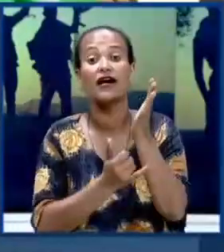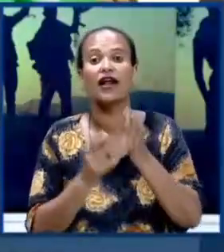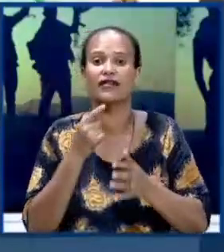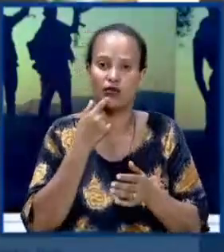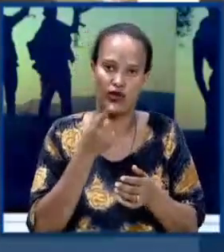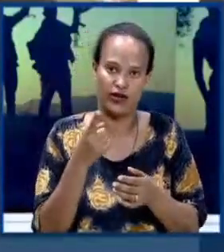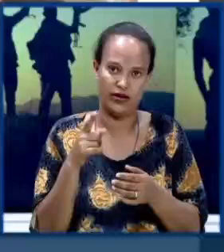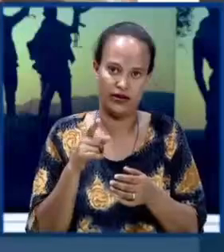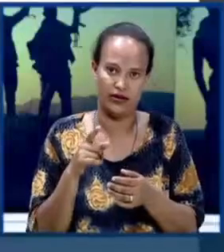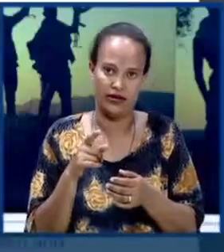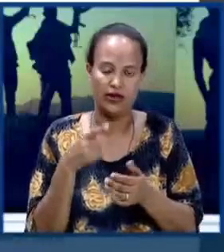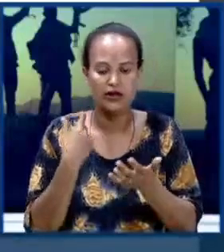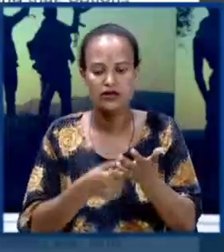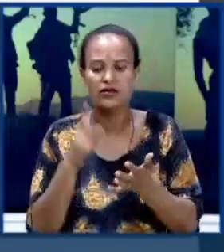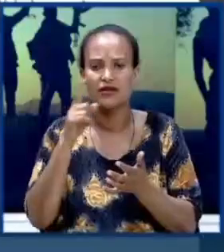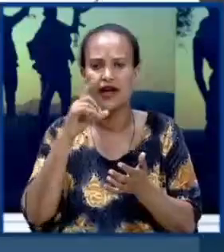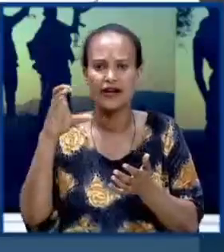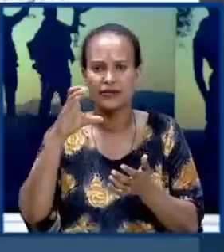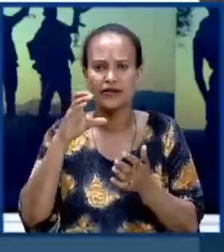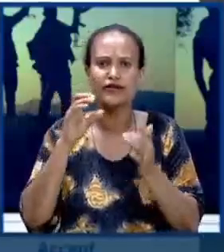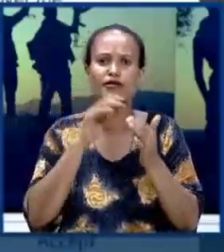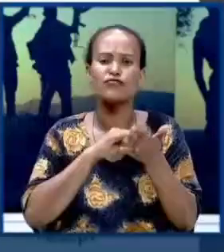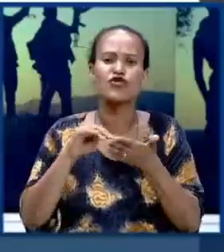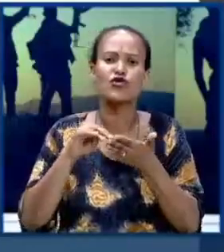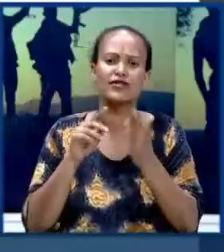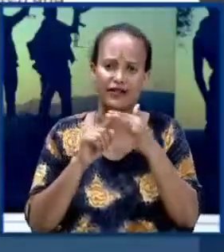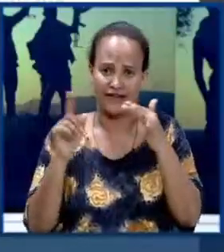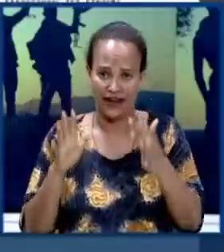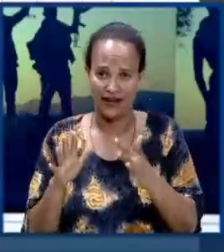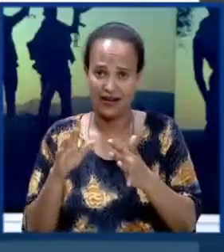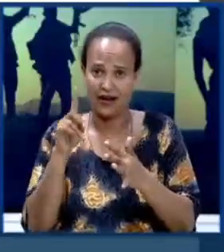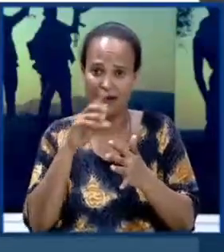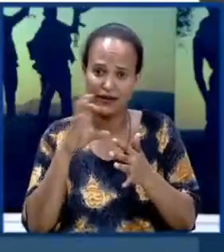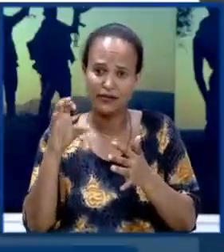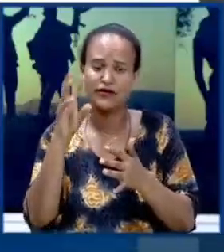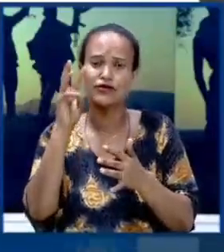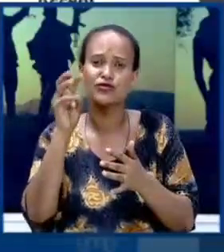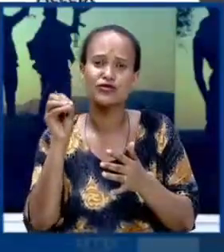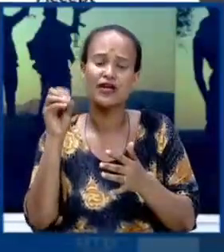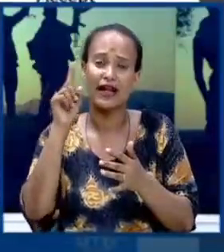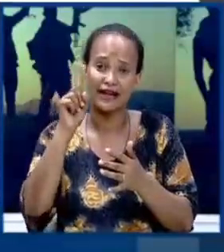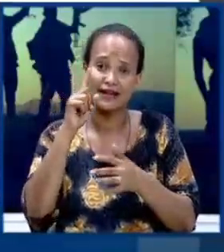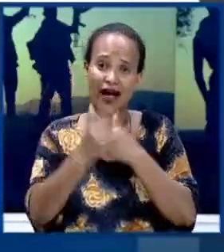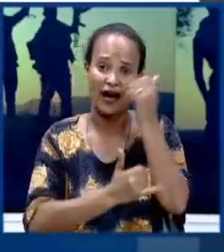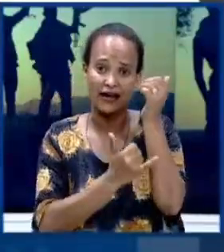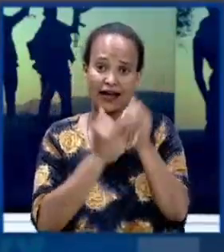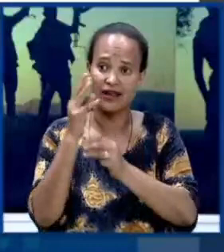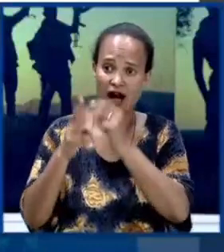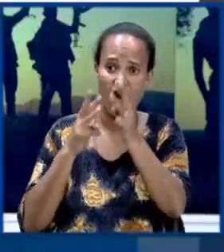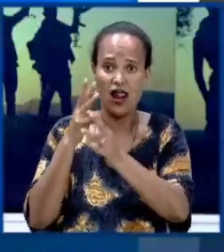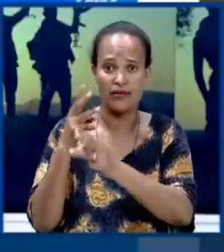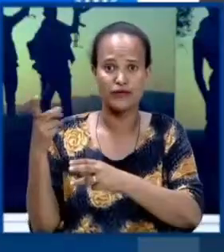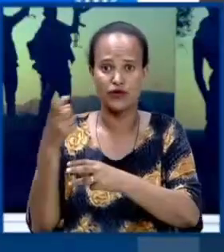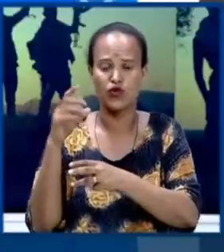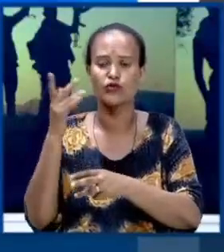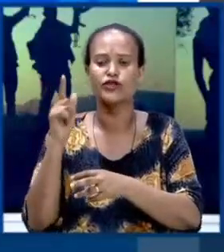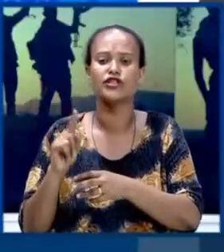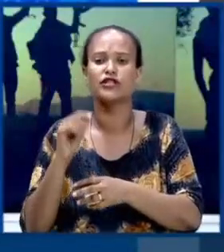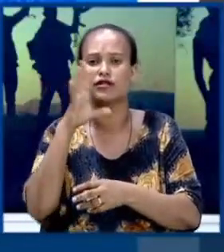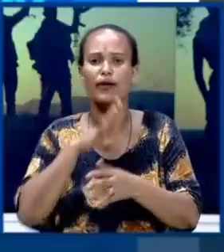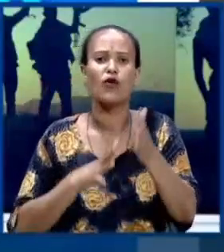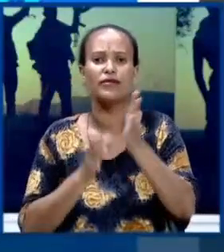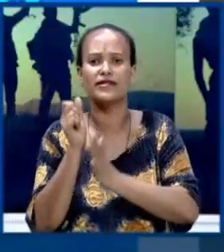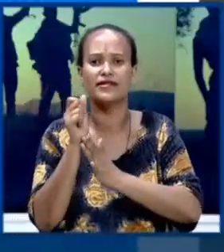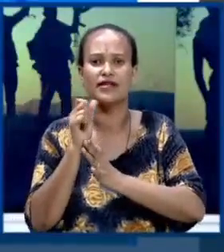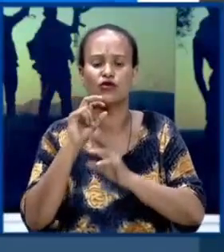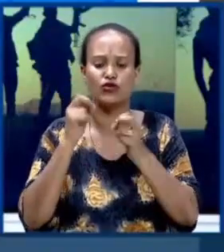እየን። እቲ ልዕሊ 100 ሚሊዮን ዝተፈናቀለ ካብ 161 ሃገራት ዓለም ከም ዝኾነ ኮሚሽን ሰብኣዊ መሰል